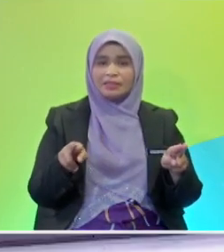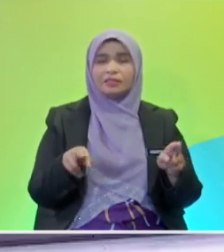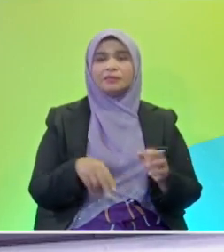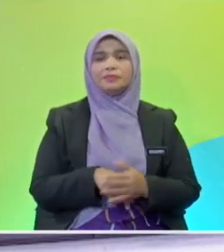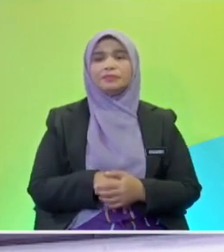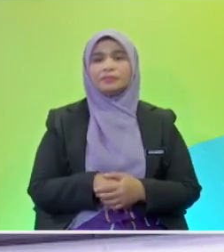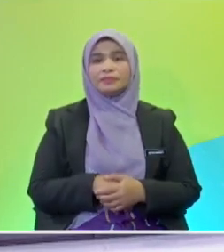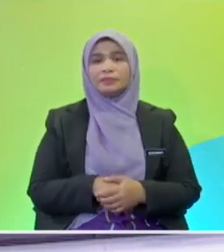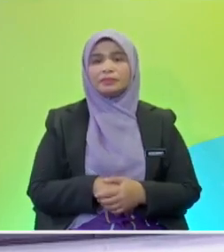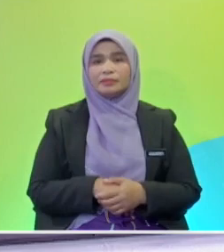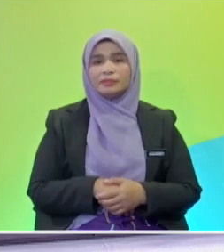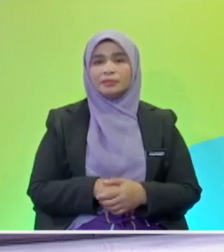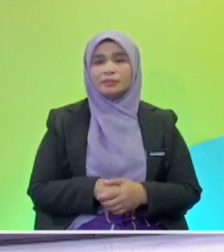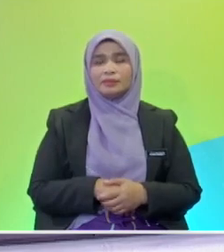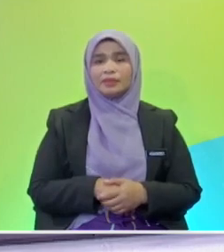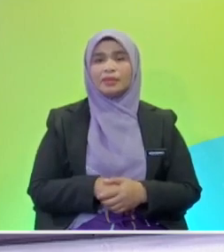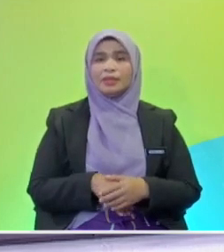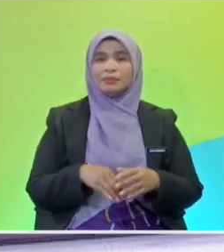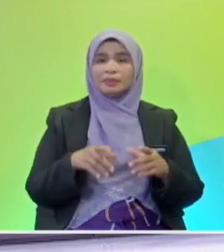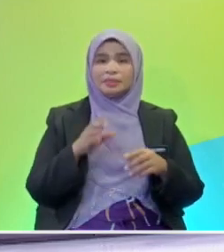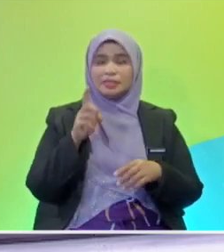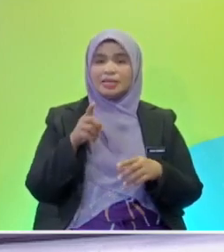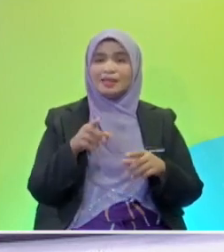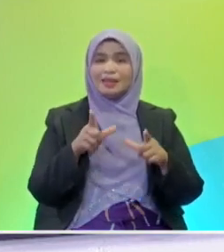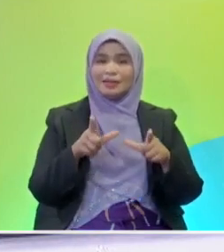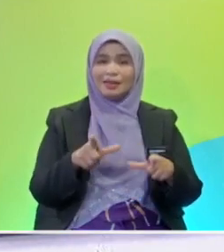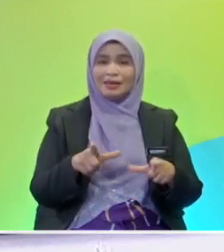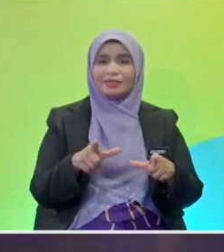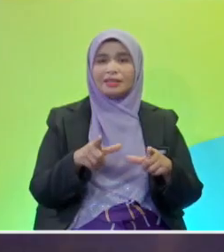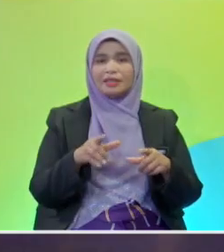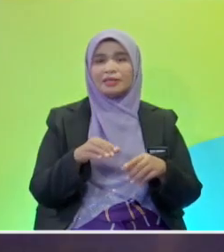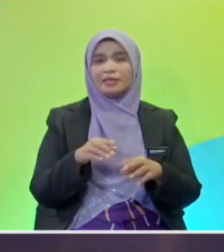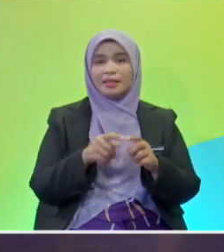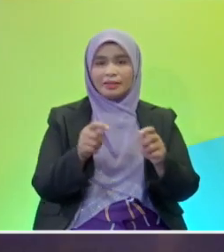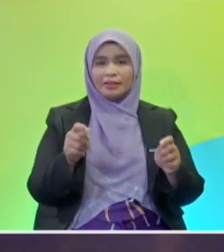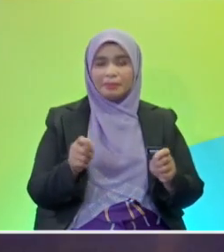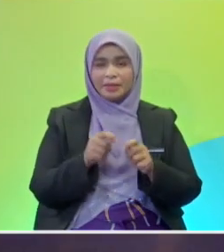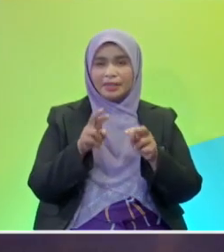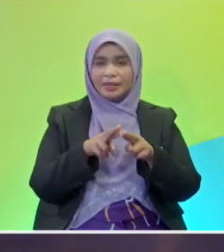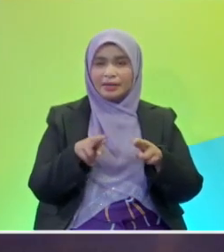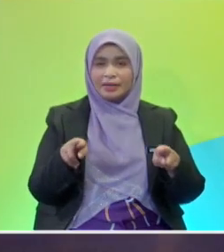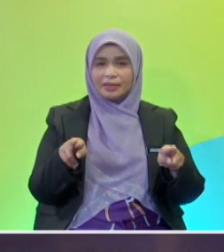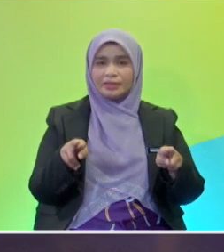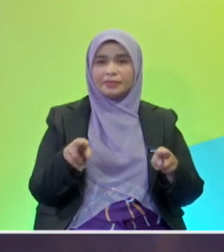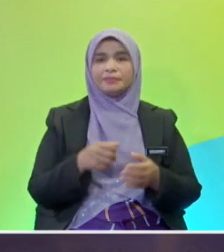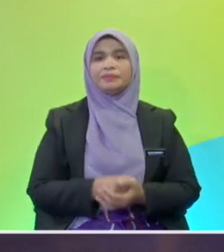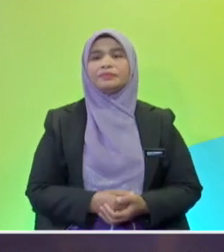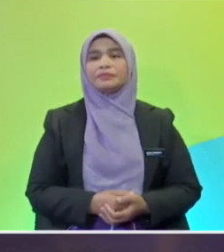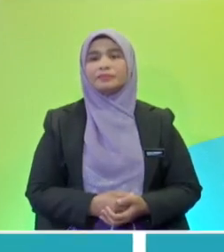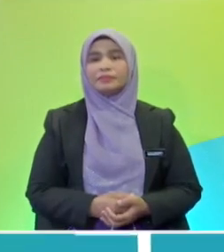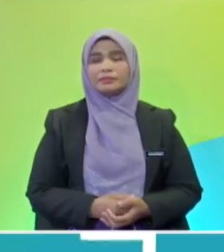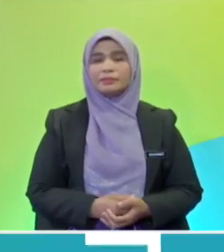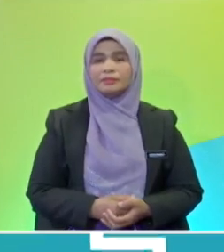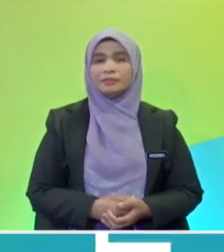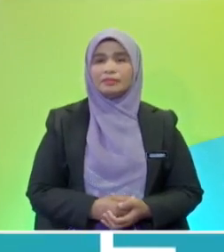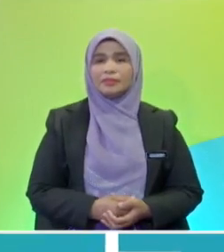nak buat kerja okey dat pola dia tu akan lari saiz dia oke selesai okey selesai